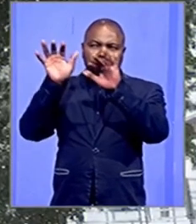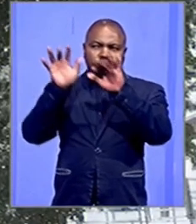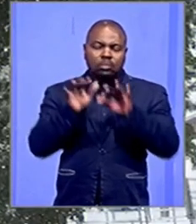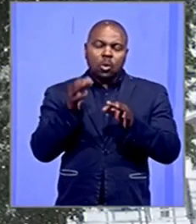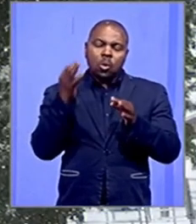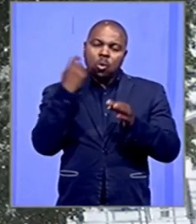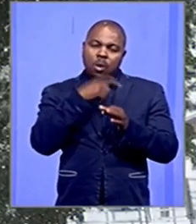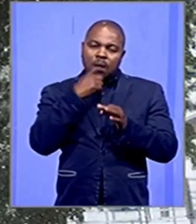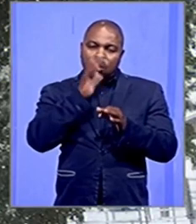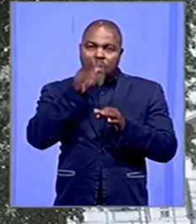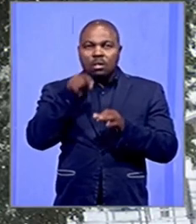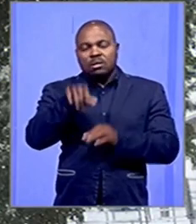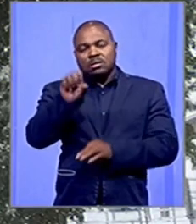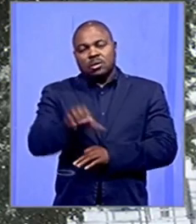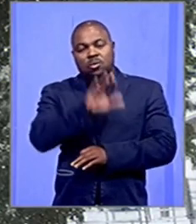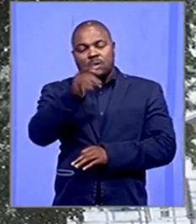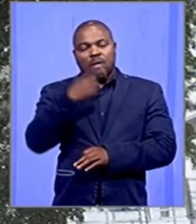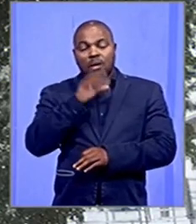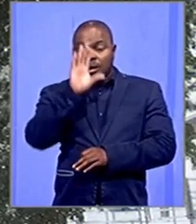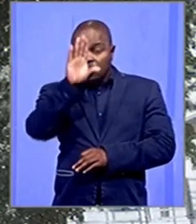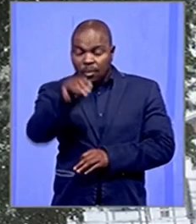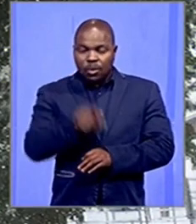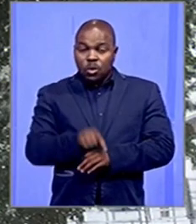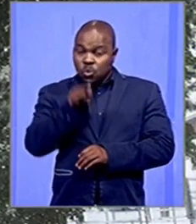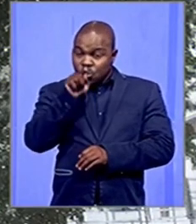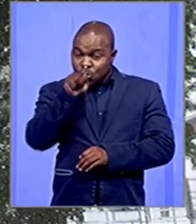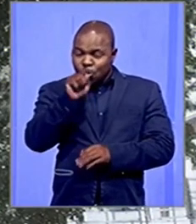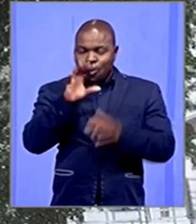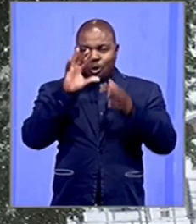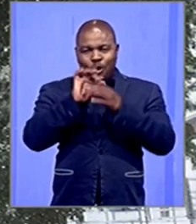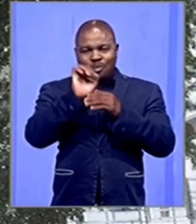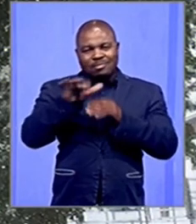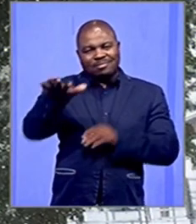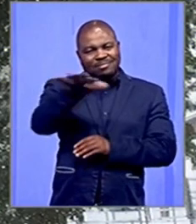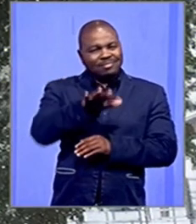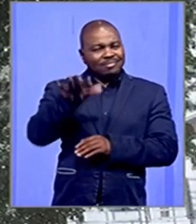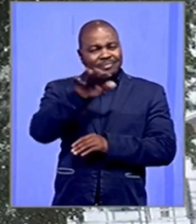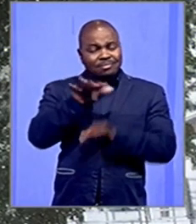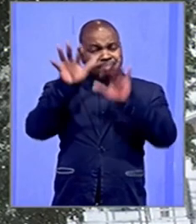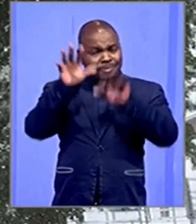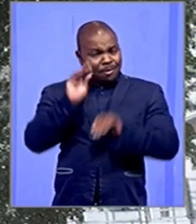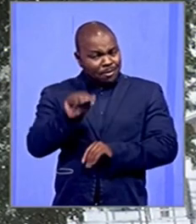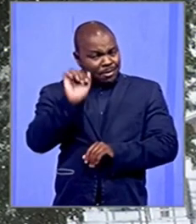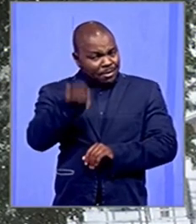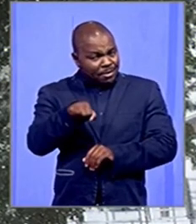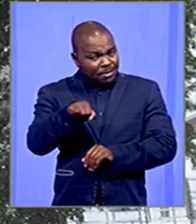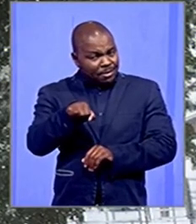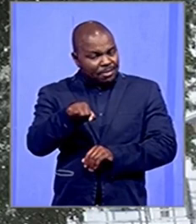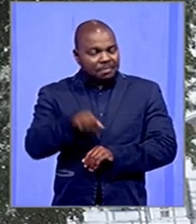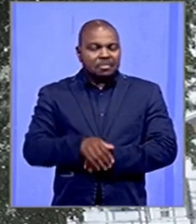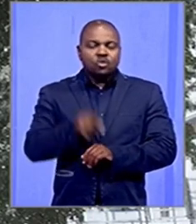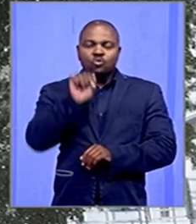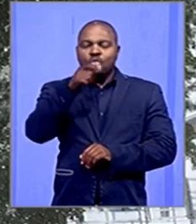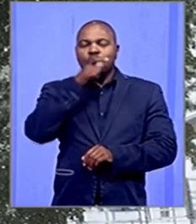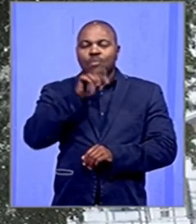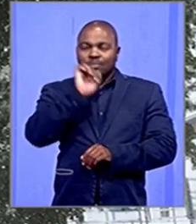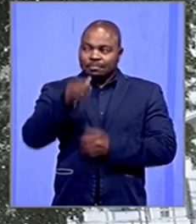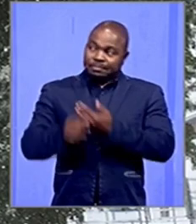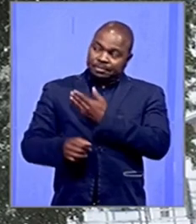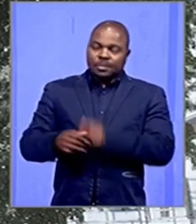dibakeng tse mmalwa naheng. Potso ke gore e be wena sebakeng se o leng ho sona go ile ga kgethea, mme maikutlo a gago ke a